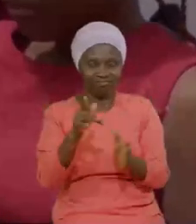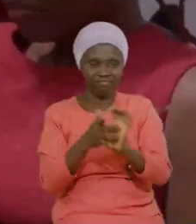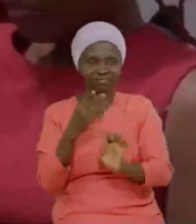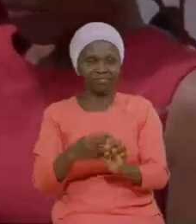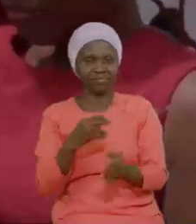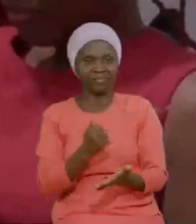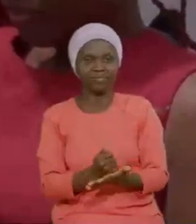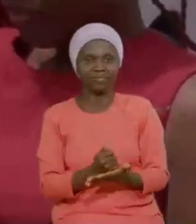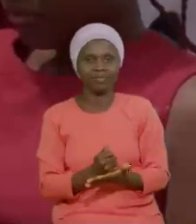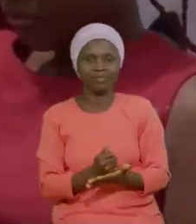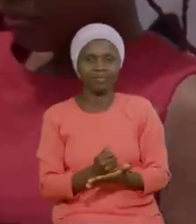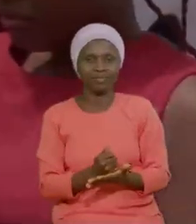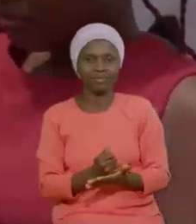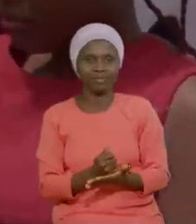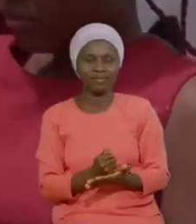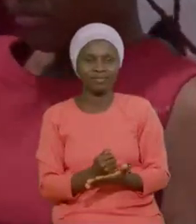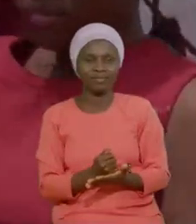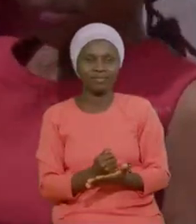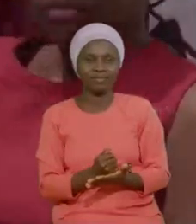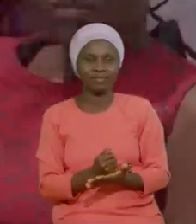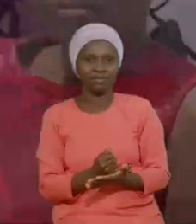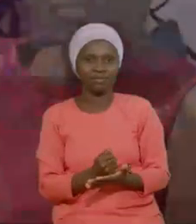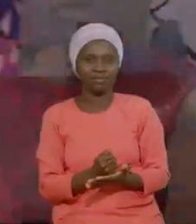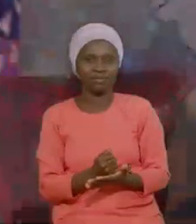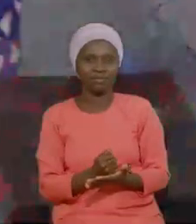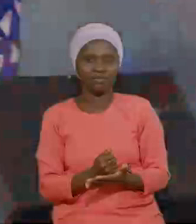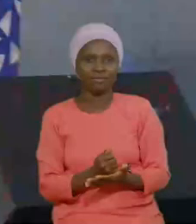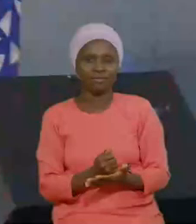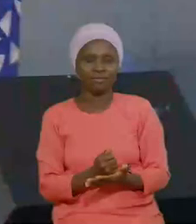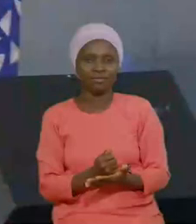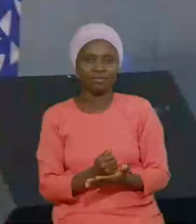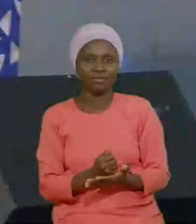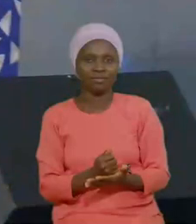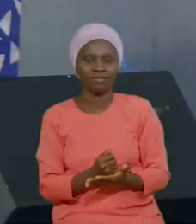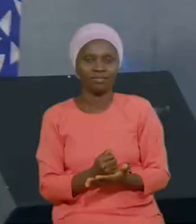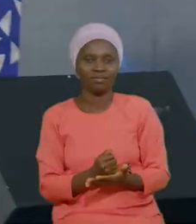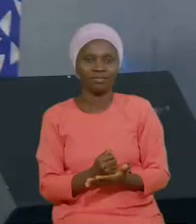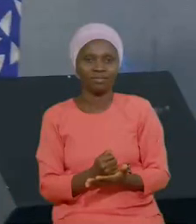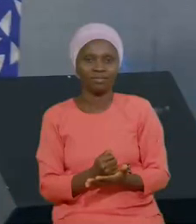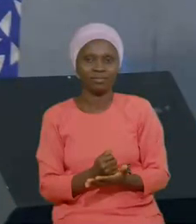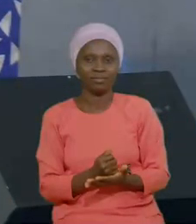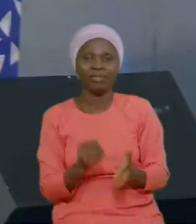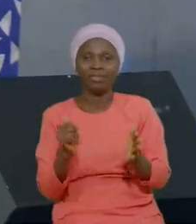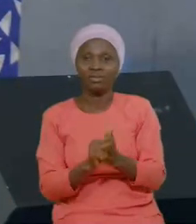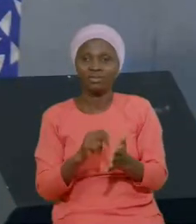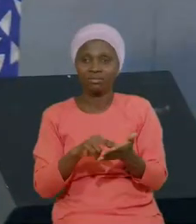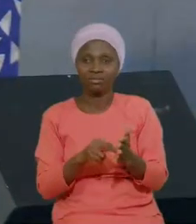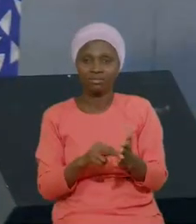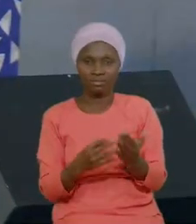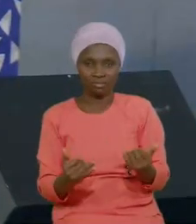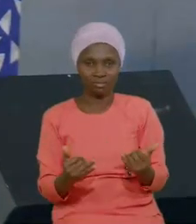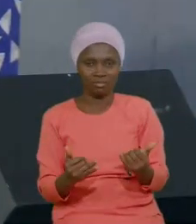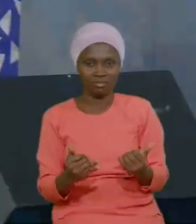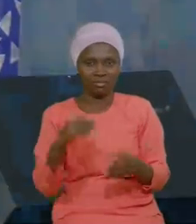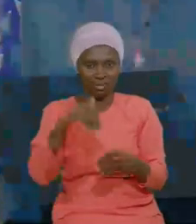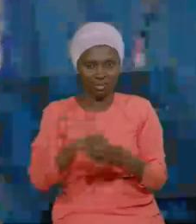Et donc tout ce qui nous fait tomber, tout ce qui nous retient en bas, le Seigneur va utiliser la clé, c'est-à-dire la grâce, pour nous changer, nous